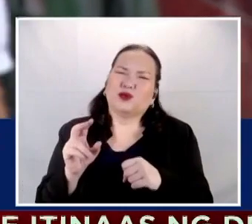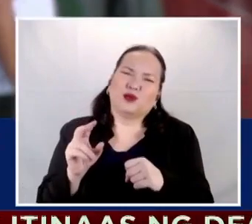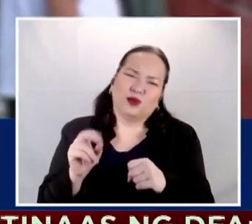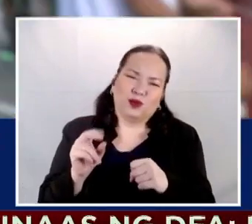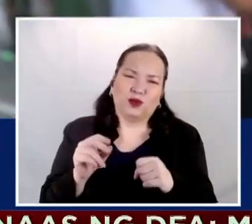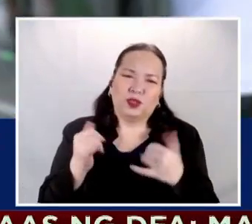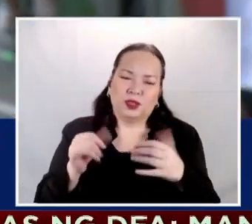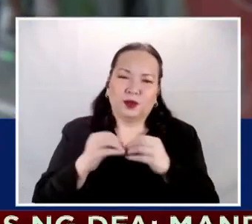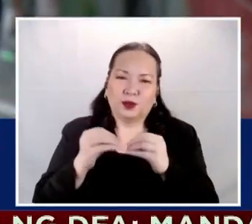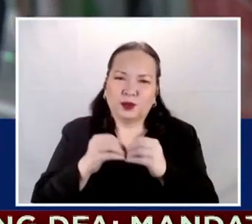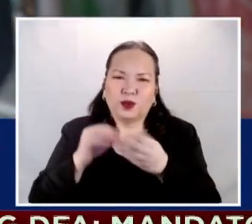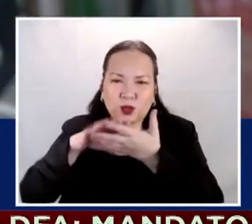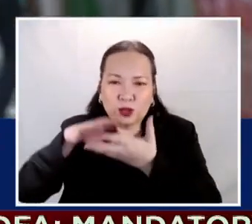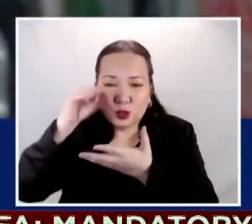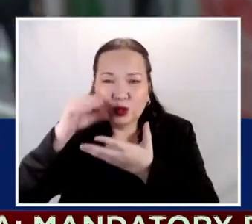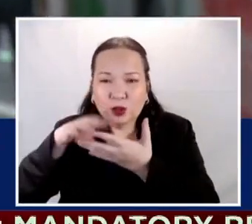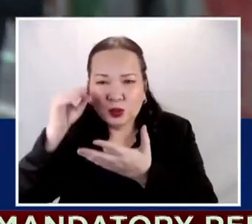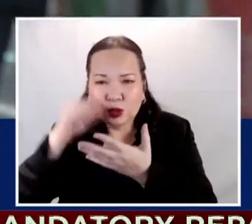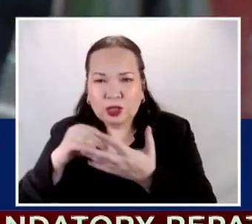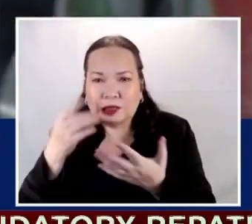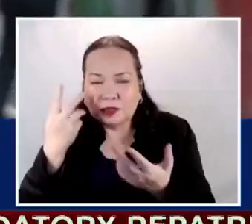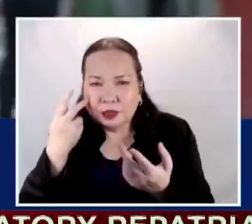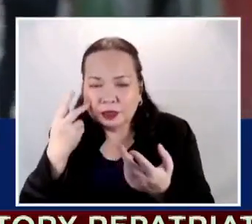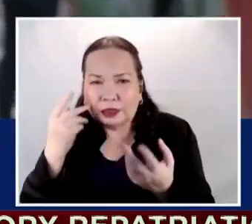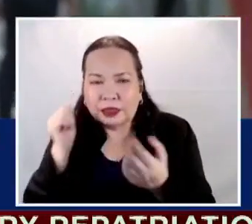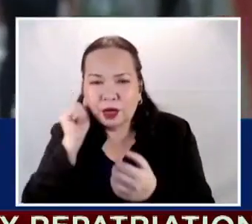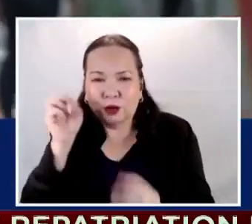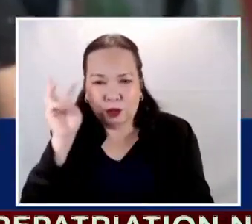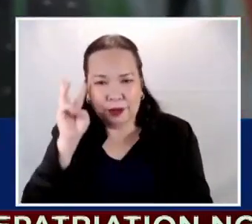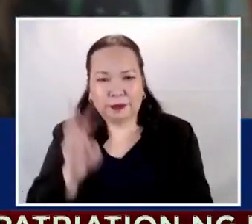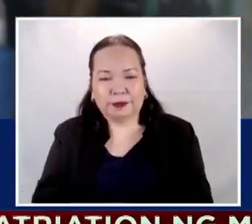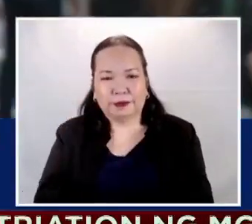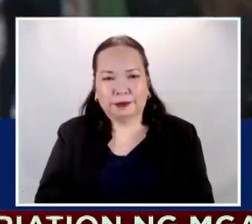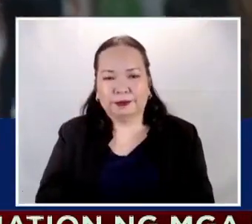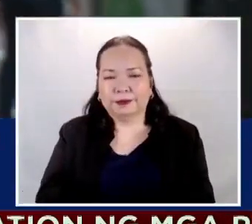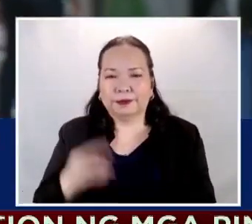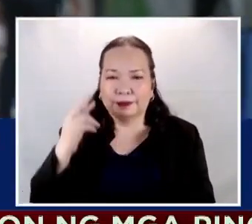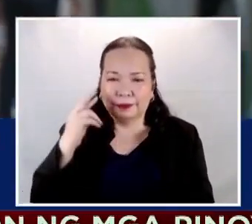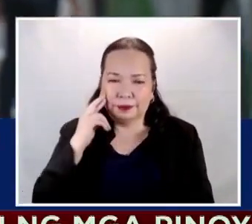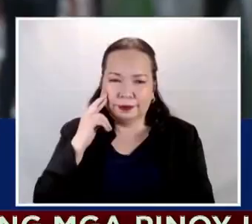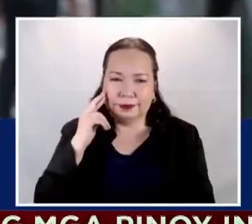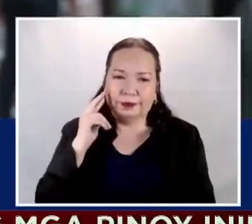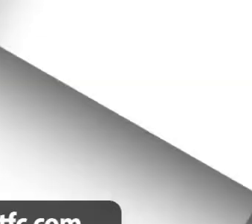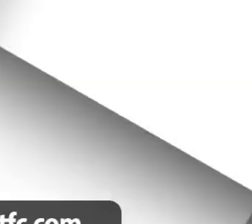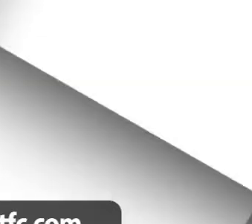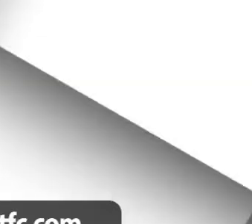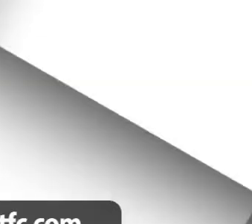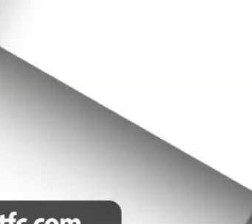dapat matutunan. Rafael Bosano, ABS-CBN News.